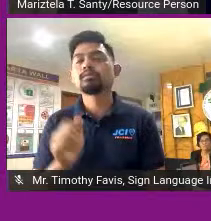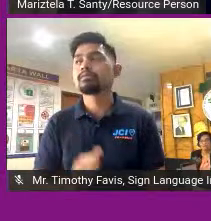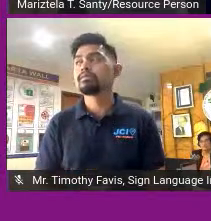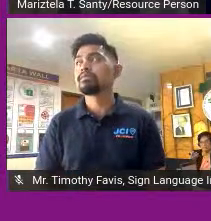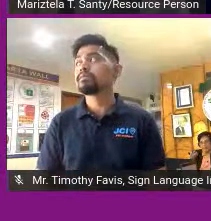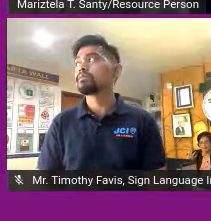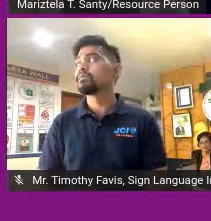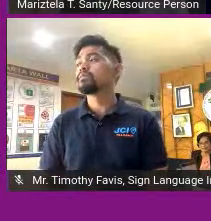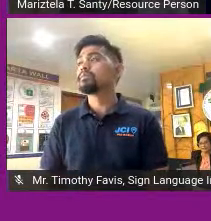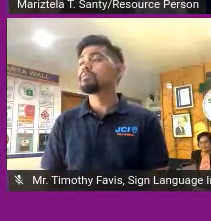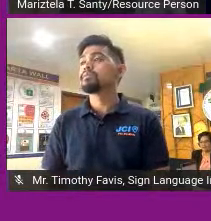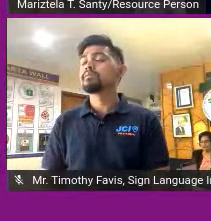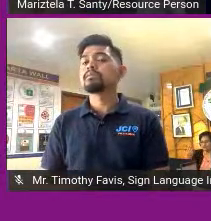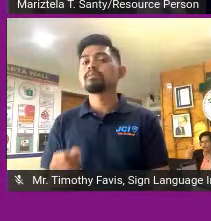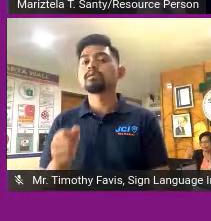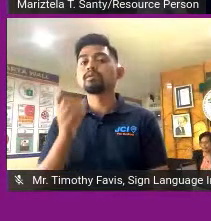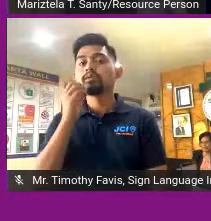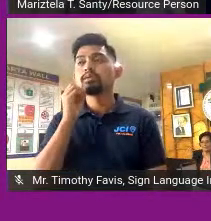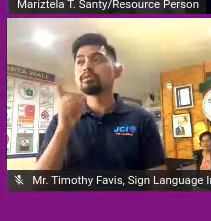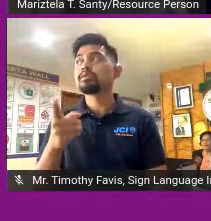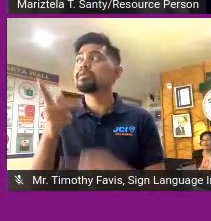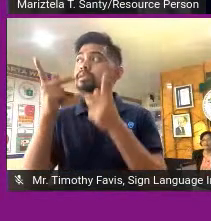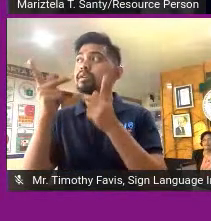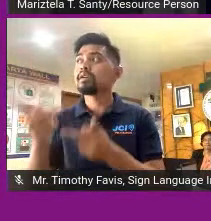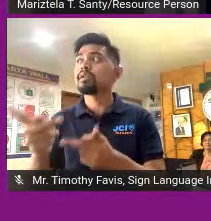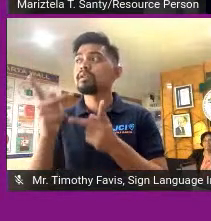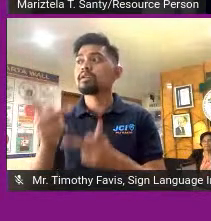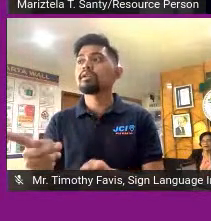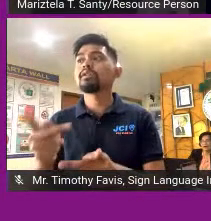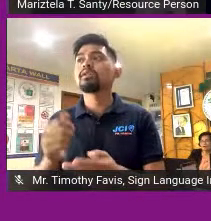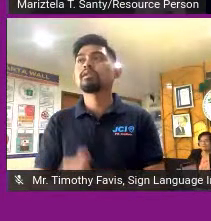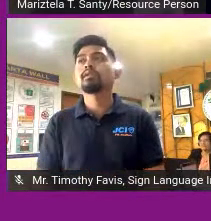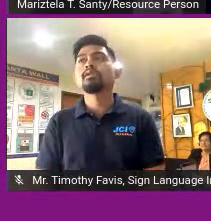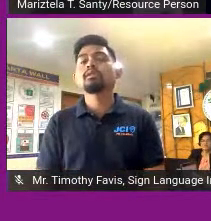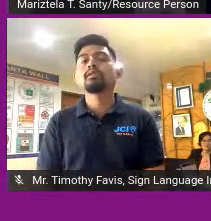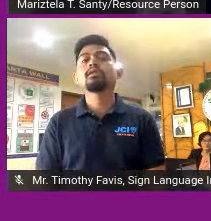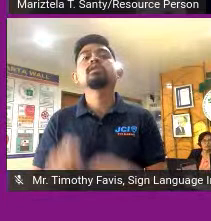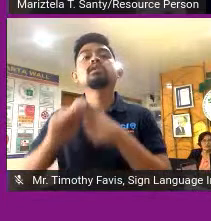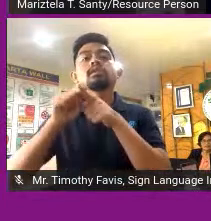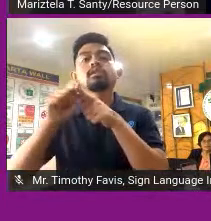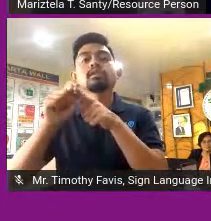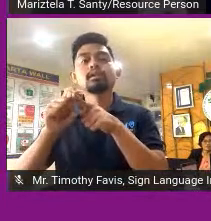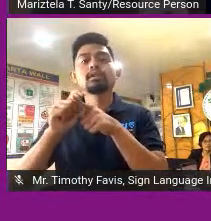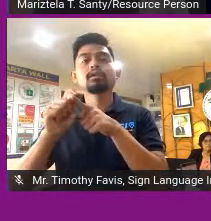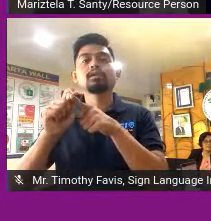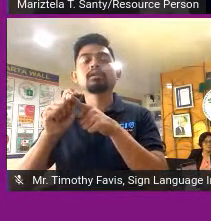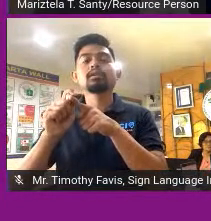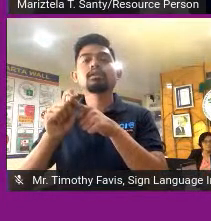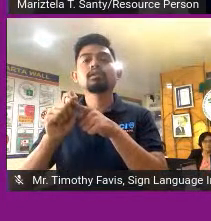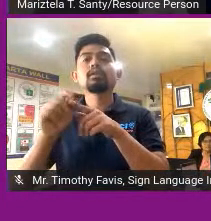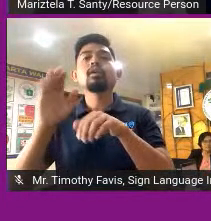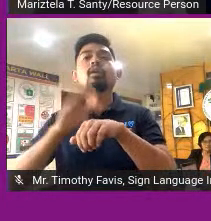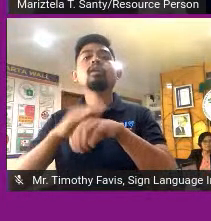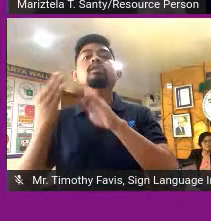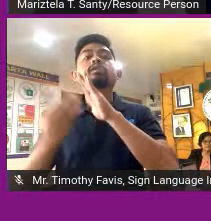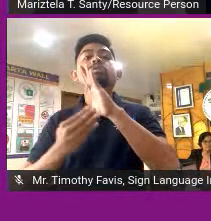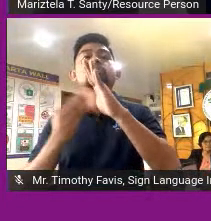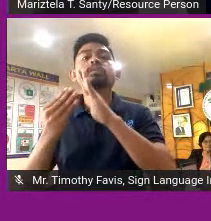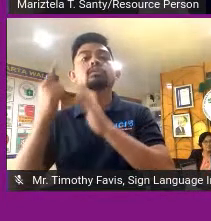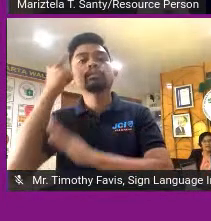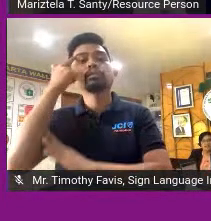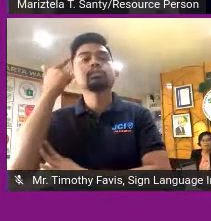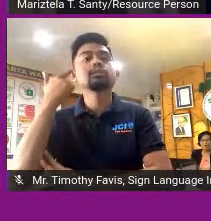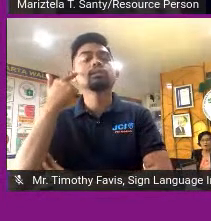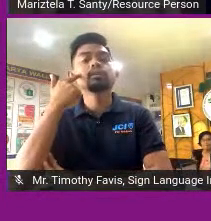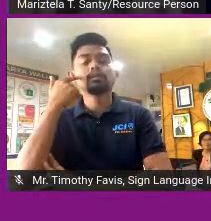should undertake or should attend the trainings on at least on the basic gender